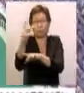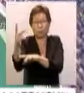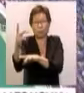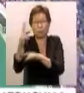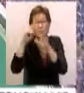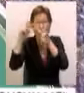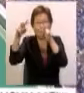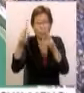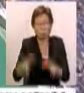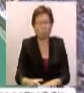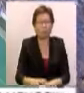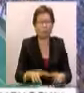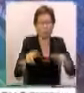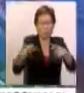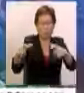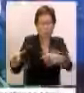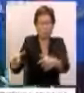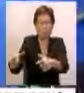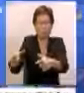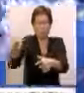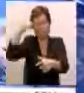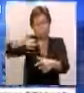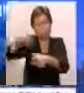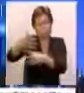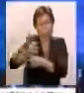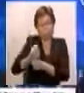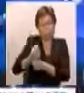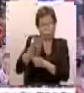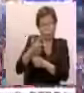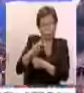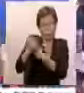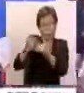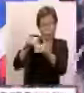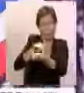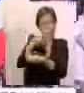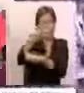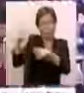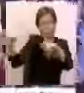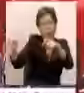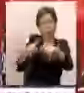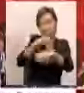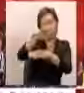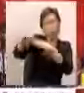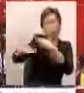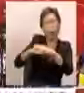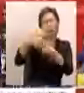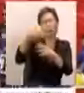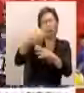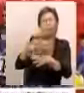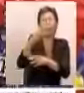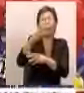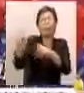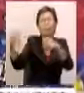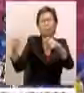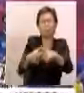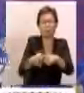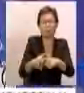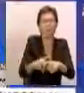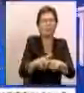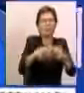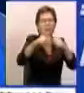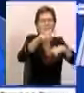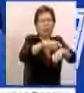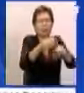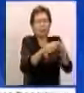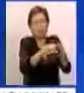ini, skuad Gajah Perang telah menghasilkan 14 daripada 15 gol keseluruhan sepanjang kempen Piala AFF